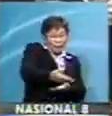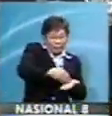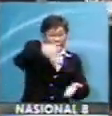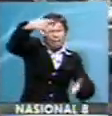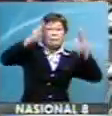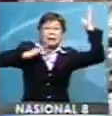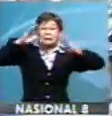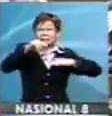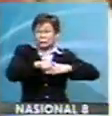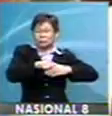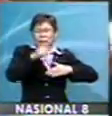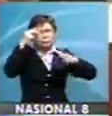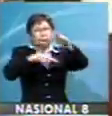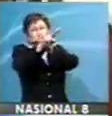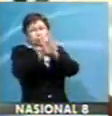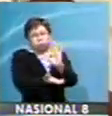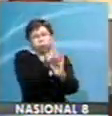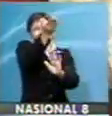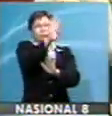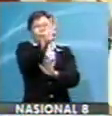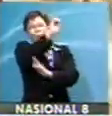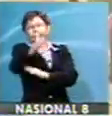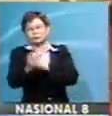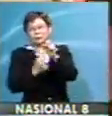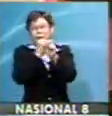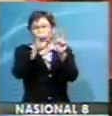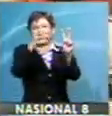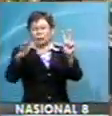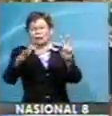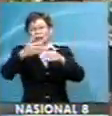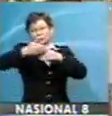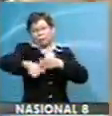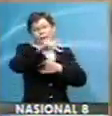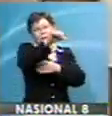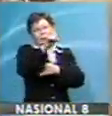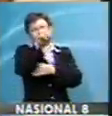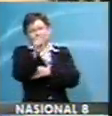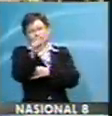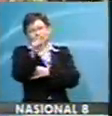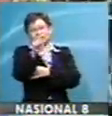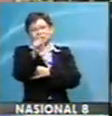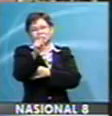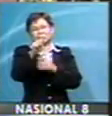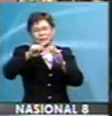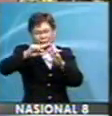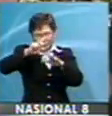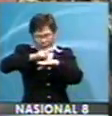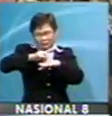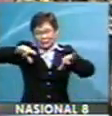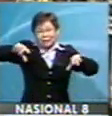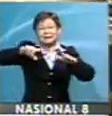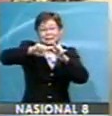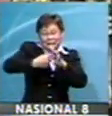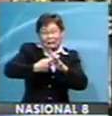bagaimanapun diunjur meningkat kepada 4% tahun depan selepas Cukai barang dan perkhidmatan GST dilaksanakan